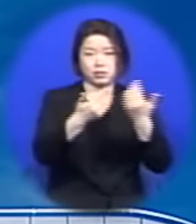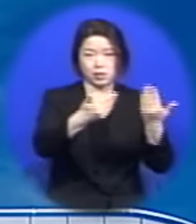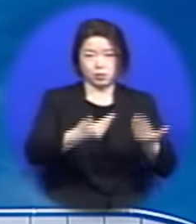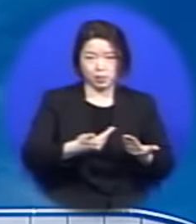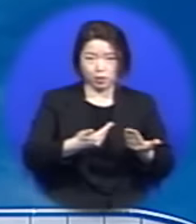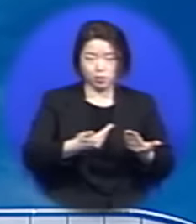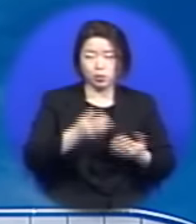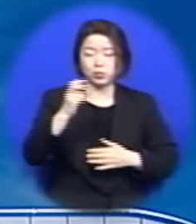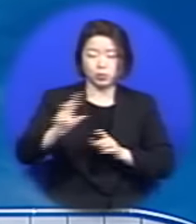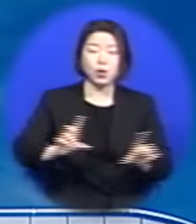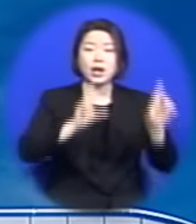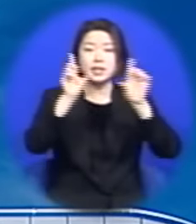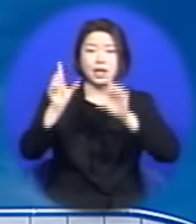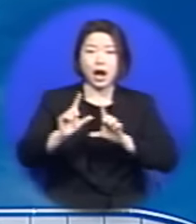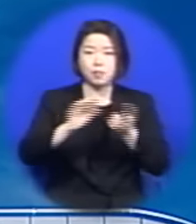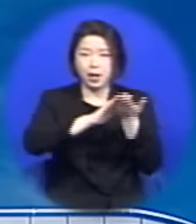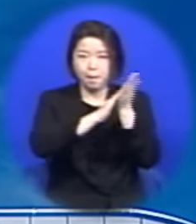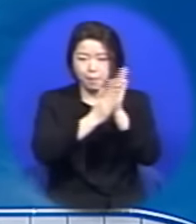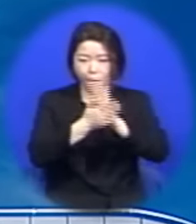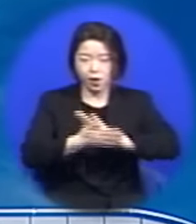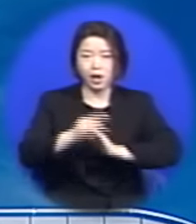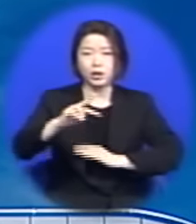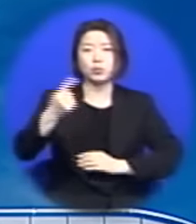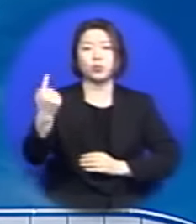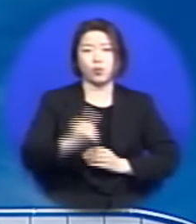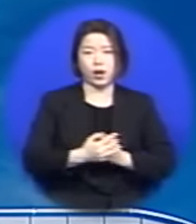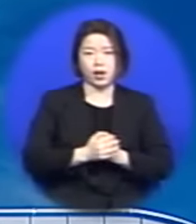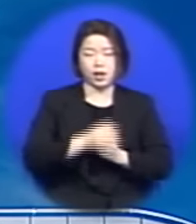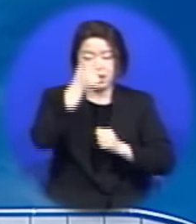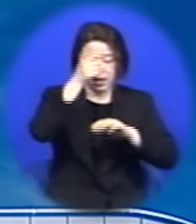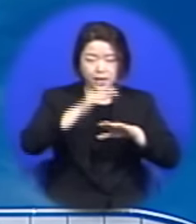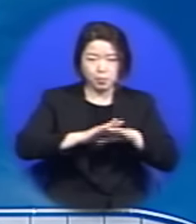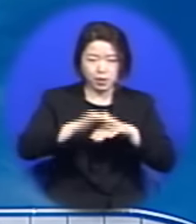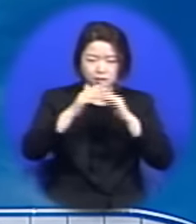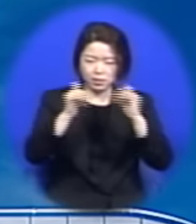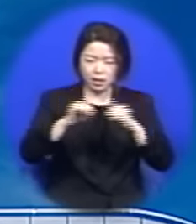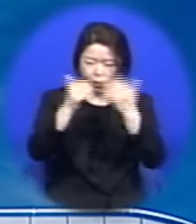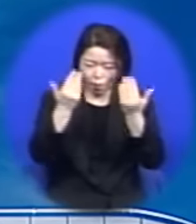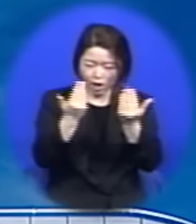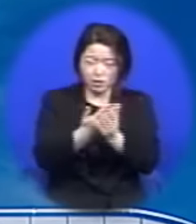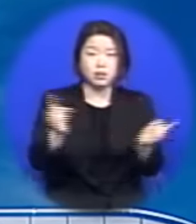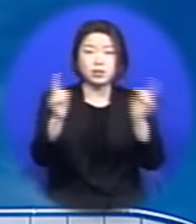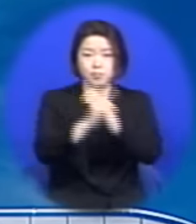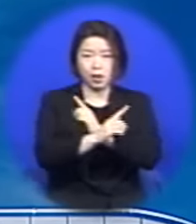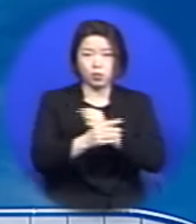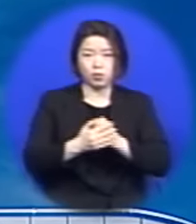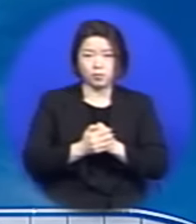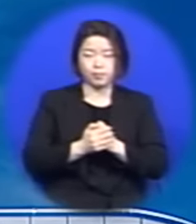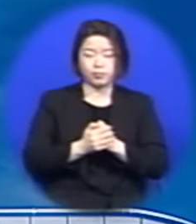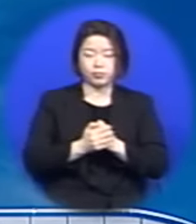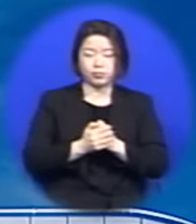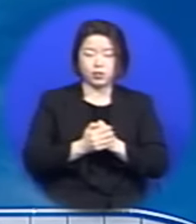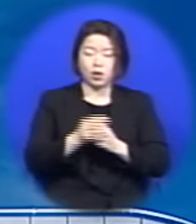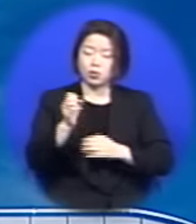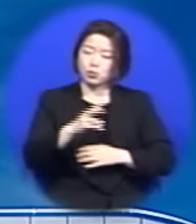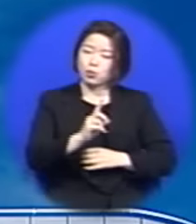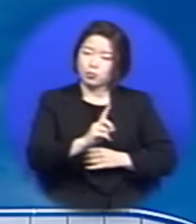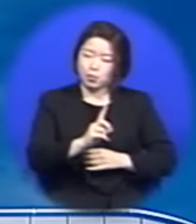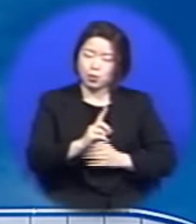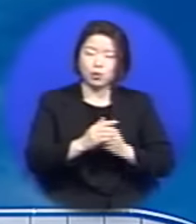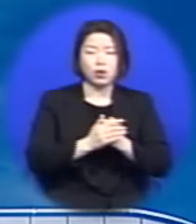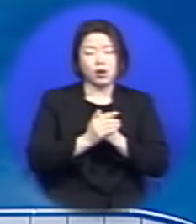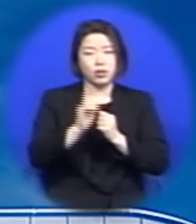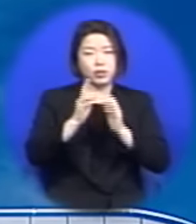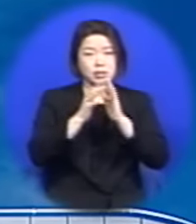삶의 변화도 가져옵니다 예배는 사람을 완전히 바꿉니다 그런 일이 없어야 되겠지만 혹시 어떤